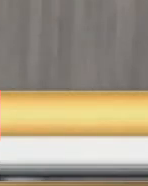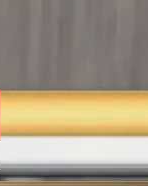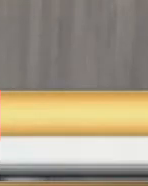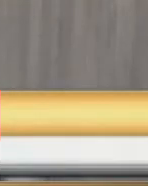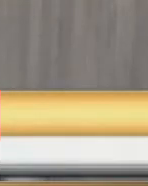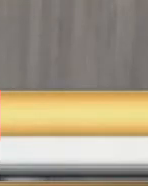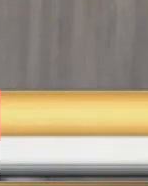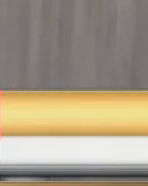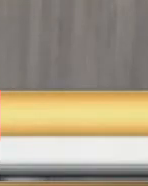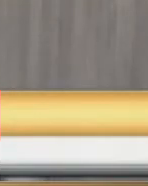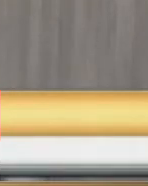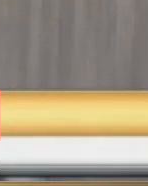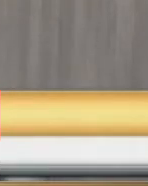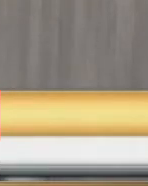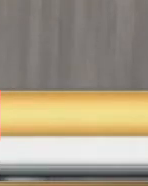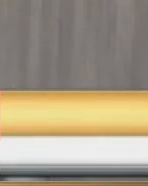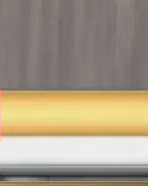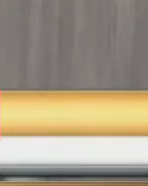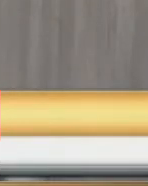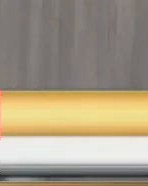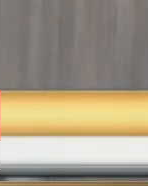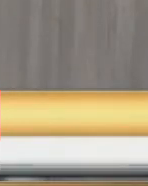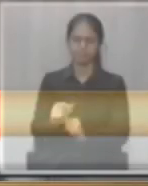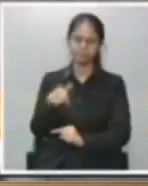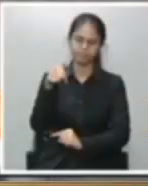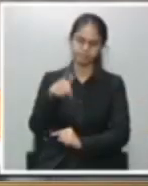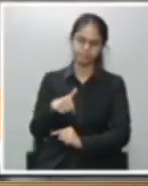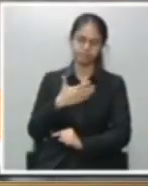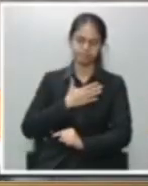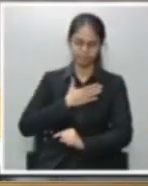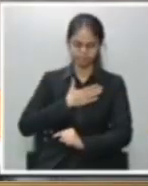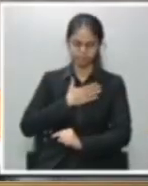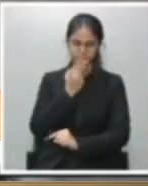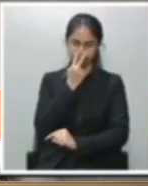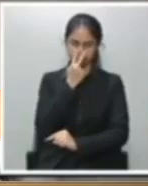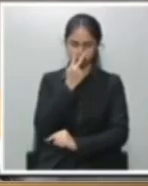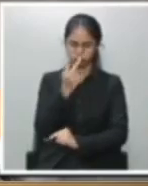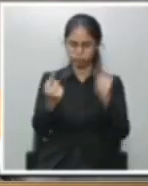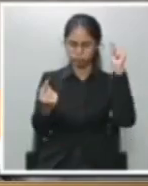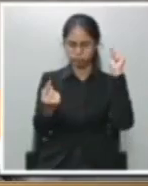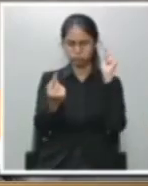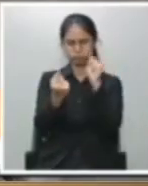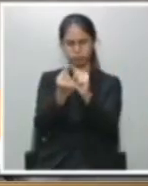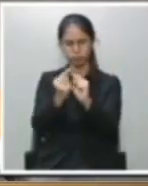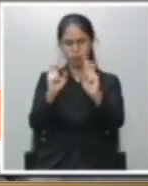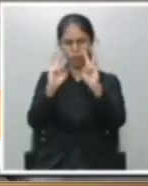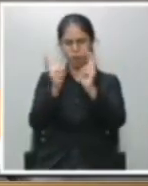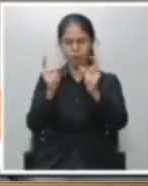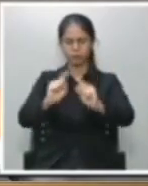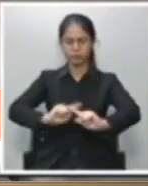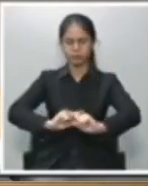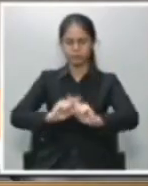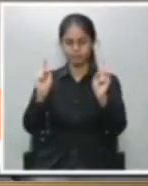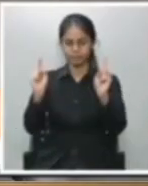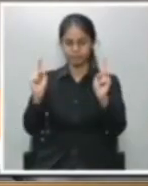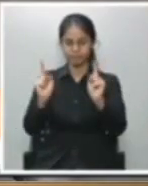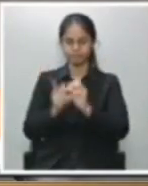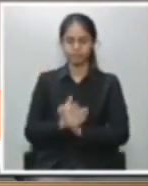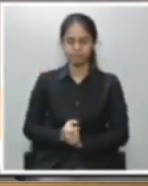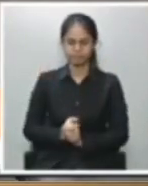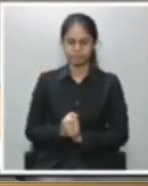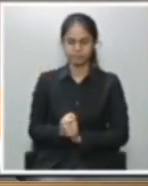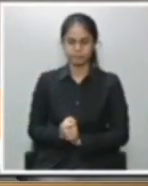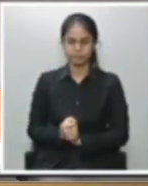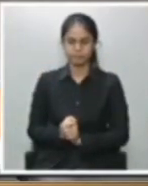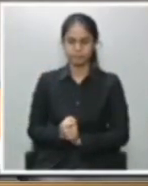าจในเวทีนี้ผมเองจะมองในมิติอื่นท่านประธานครับมิติที่ผมว่าเนี่ย